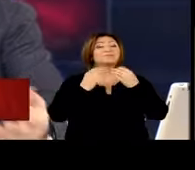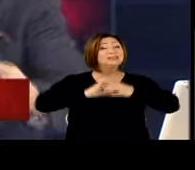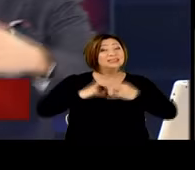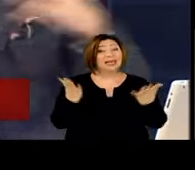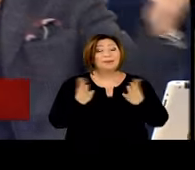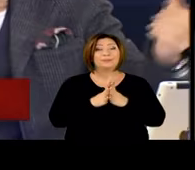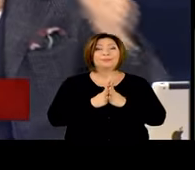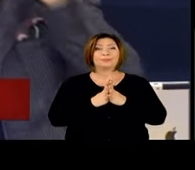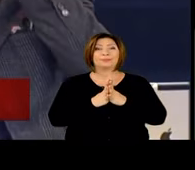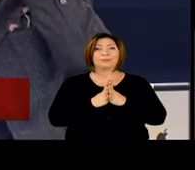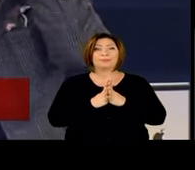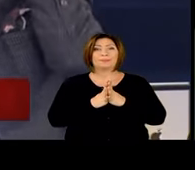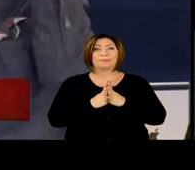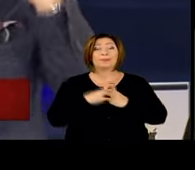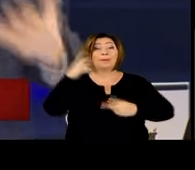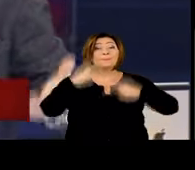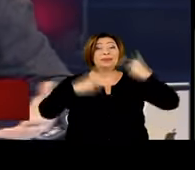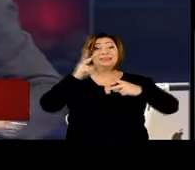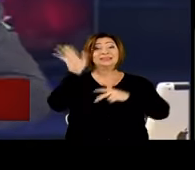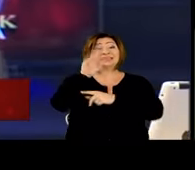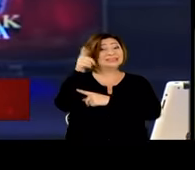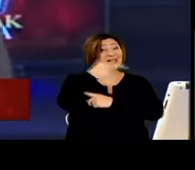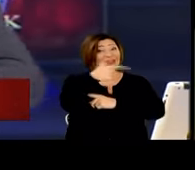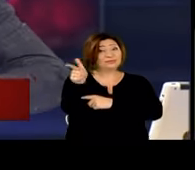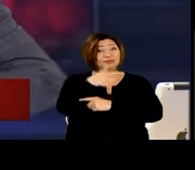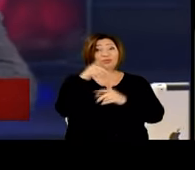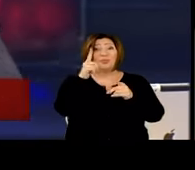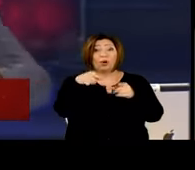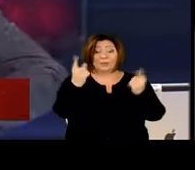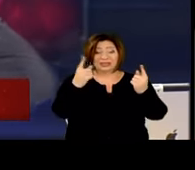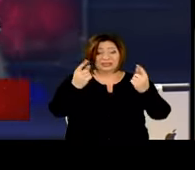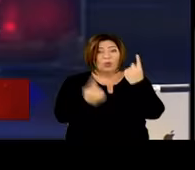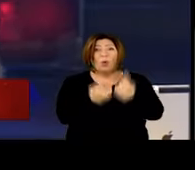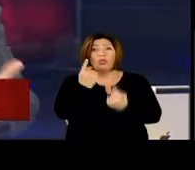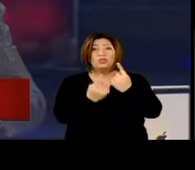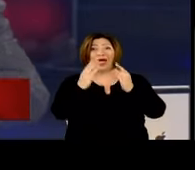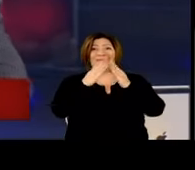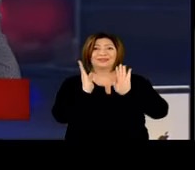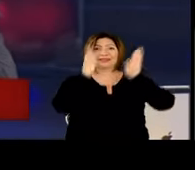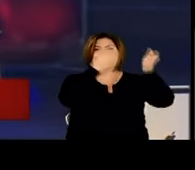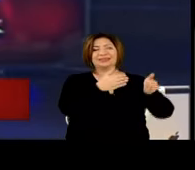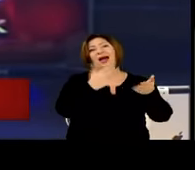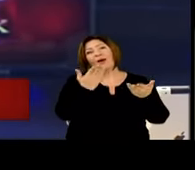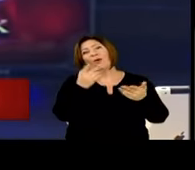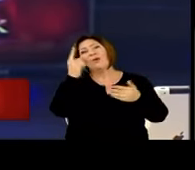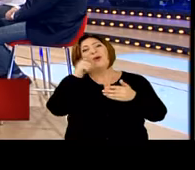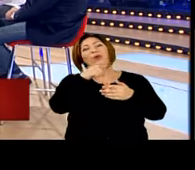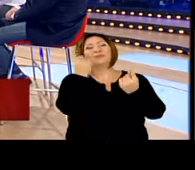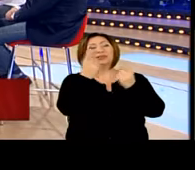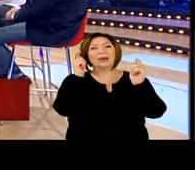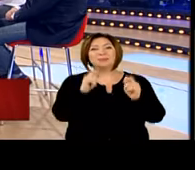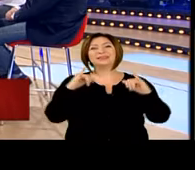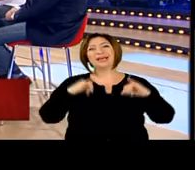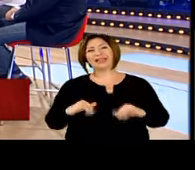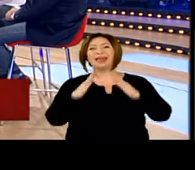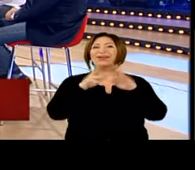Çünkü bir takım televizyoncular filan böyle bir çayır çimenli bir eve gittik. Hasbelkader işte orada bir şey yapılmış,